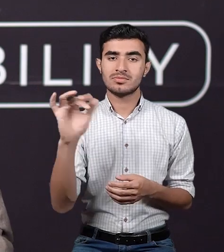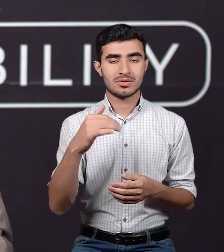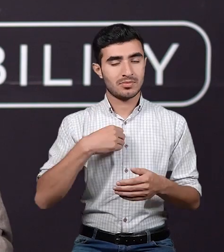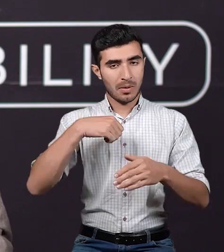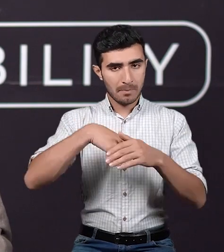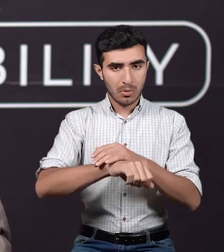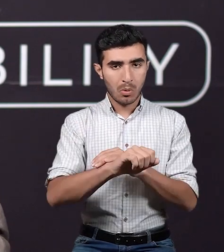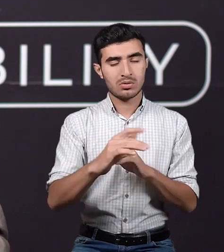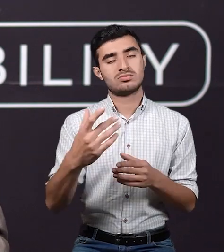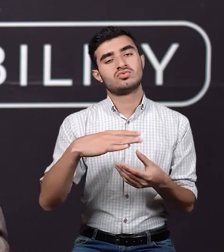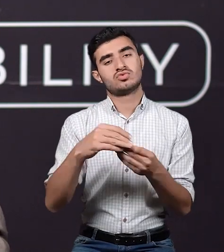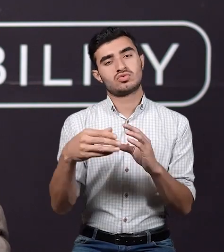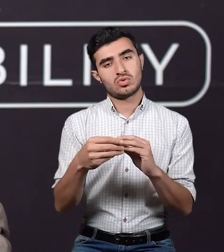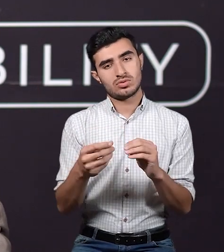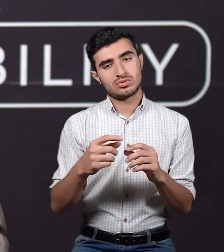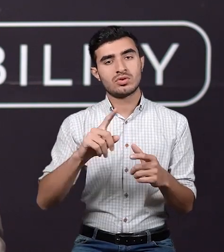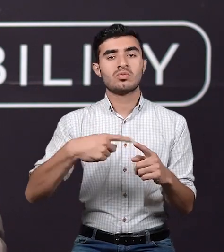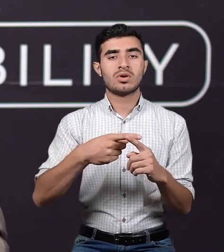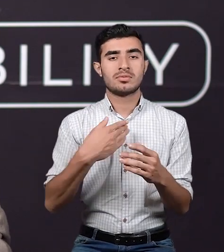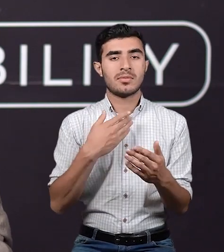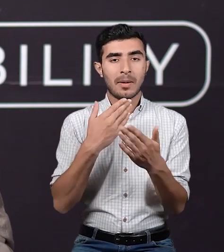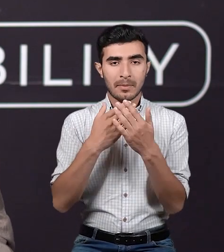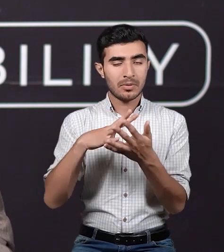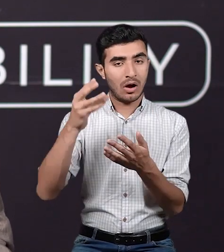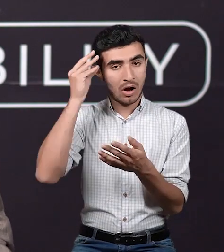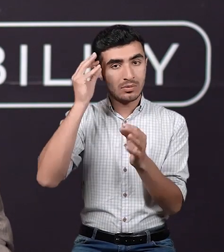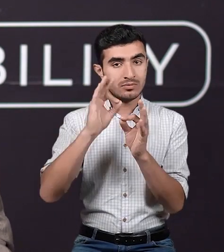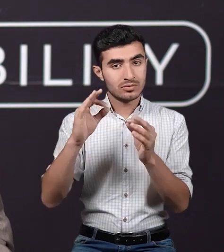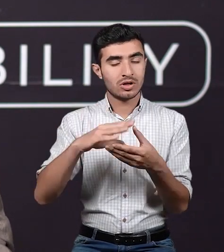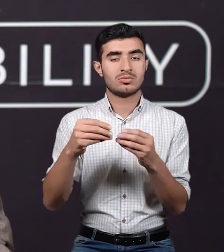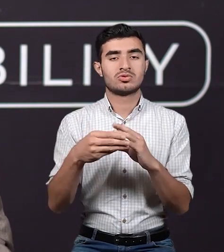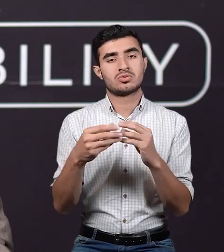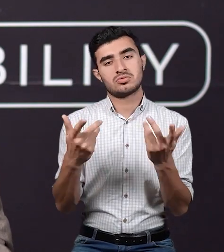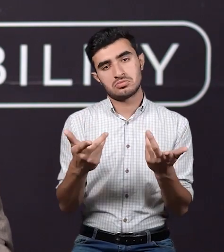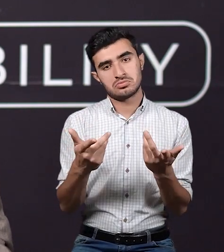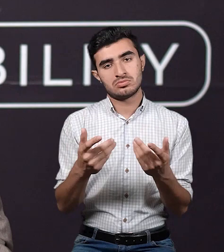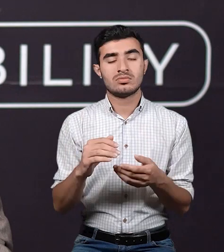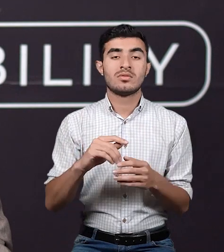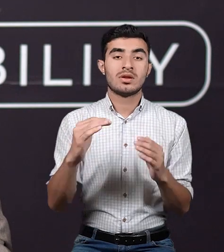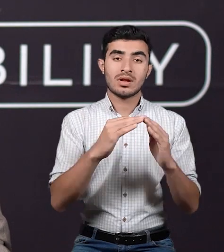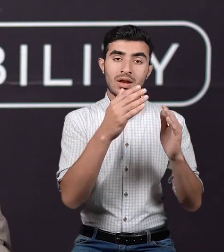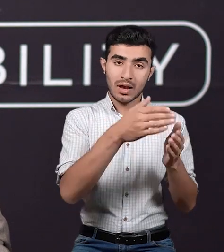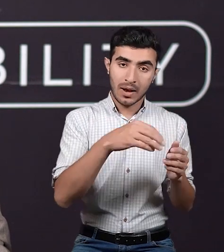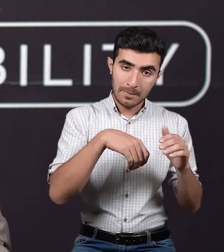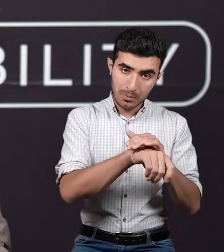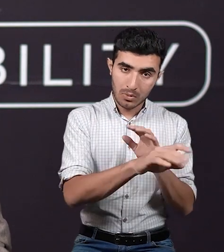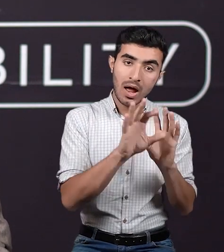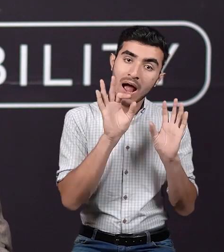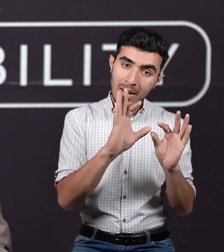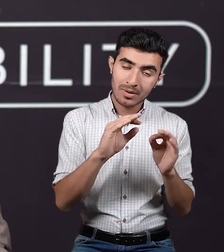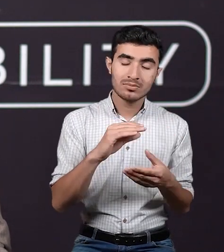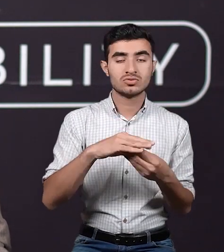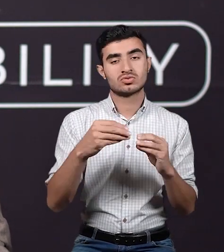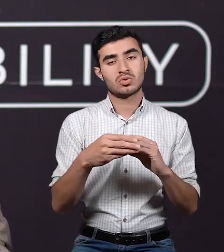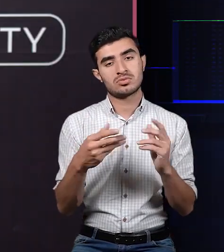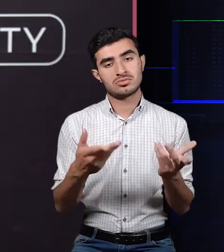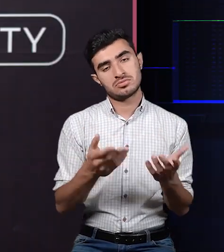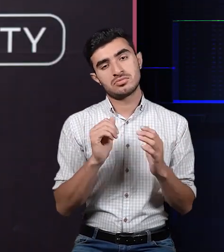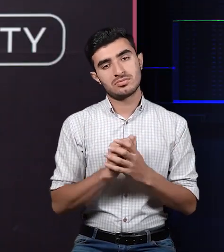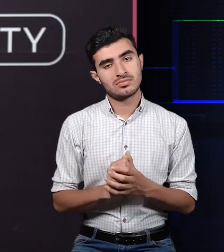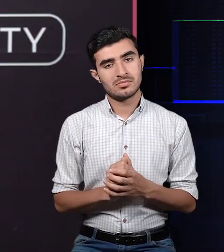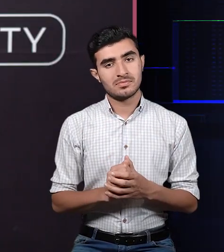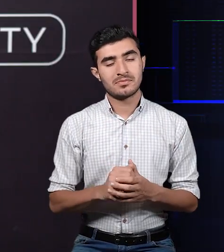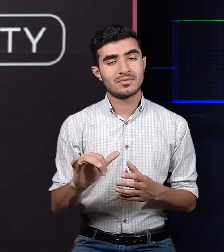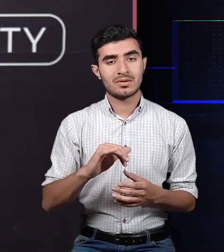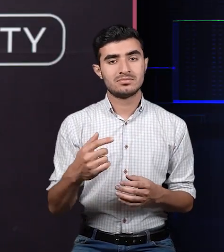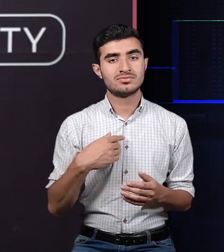ہوتے ہیں تو یہ ایک کہانی ہے، جب ہم تعلیم حاصل کرتے ہیں تب یہ ایک کہانی ہے، جب جس گھر میں ہم پیدا ہوتے ہیں یہ ایک کہانی ہے، رشتے